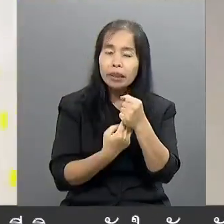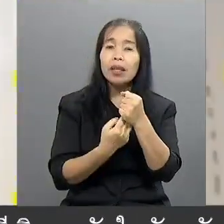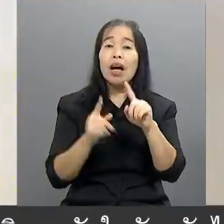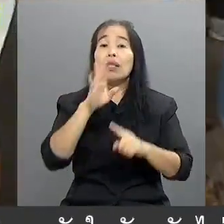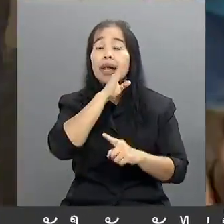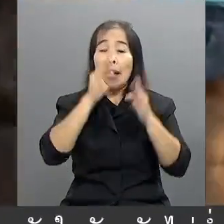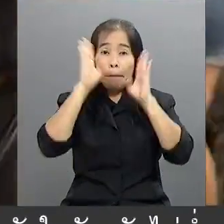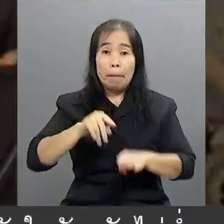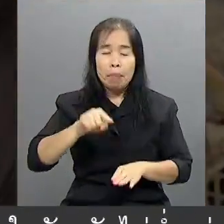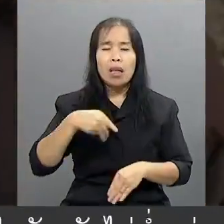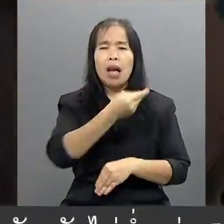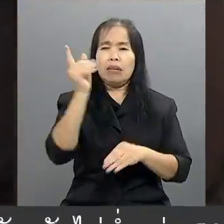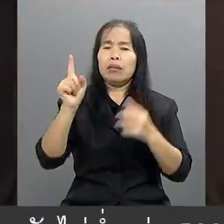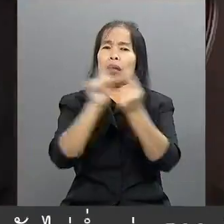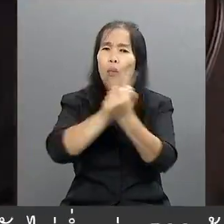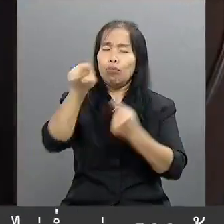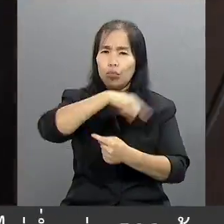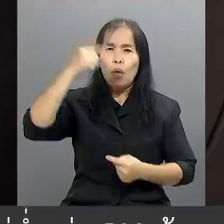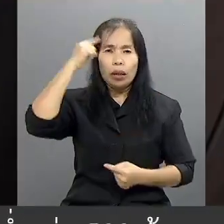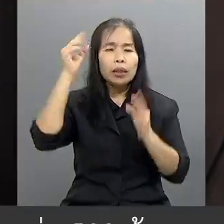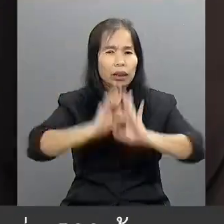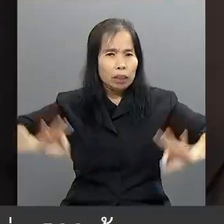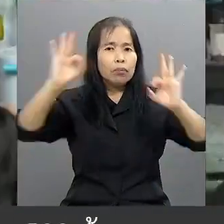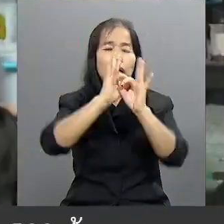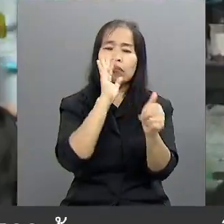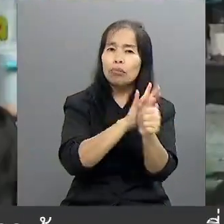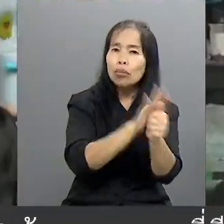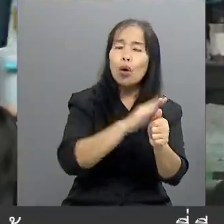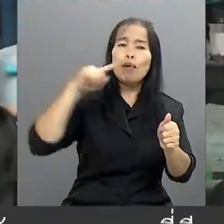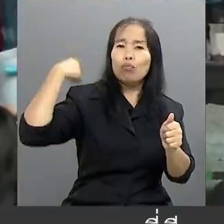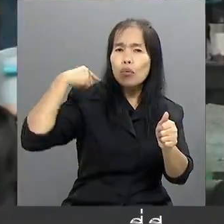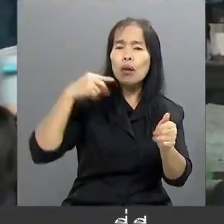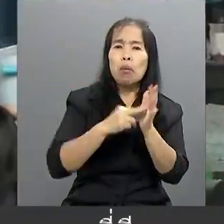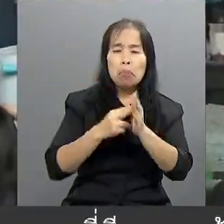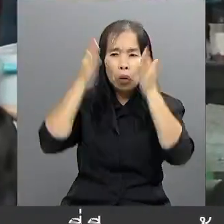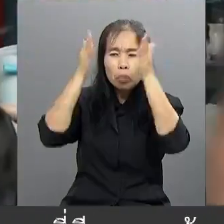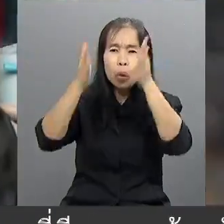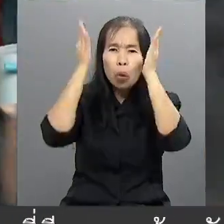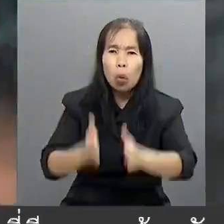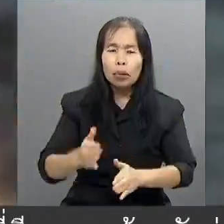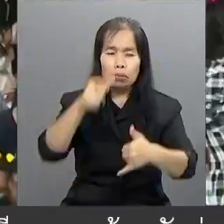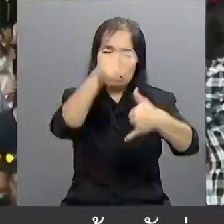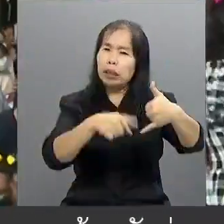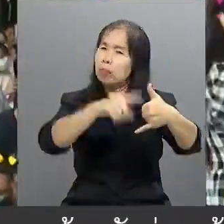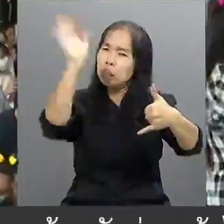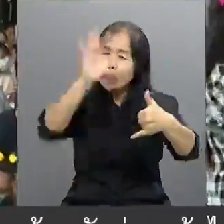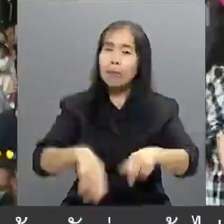ให้สังคมค่ะให้ความสำคัญกับประเด็นมากกว่าตัวบุคคลที่ออกมาเรียกร้องค่ะอ่ะ